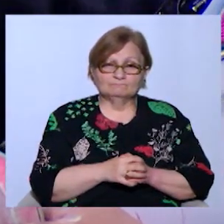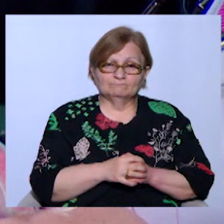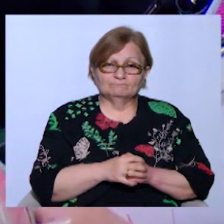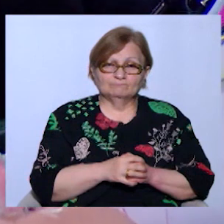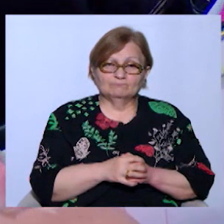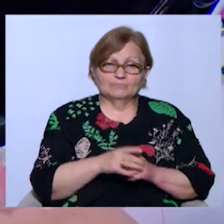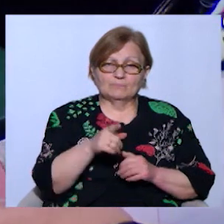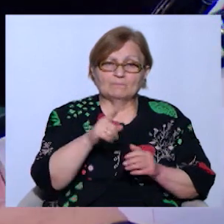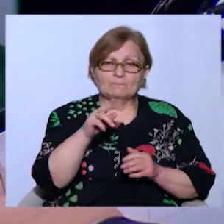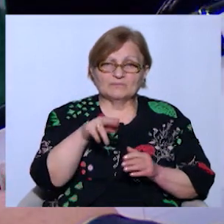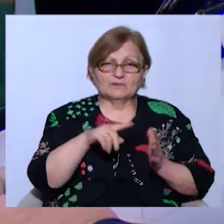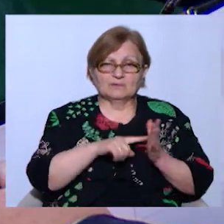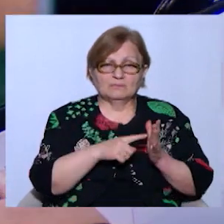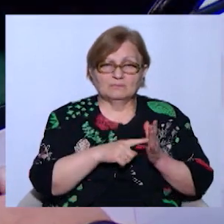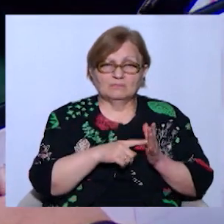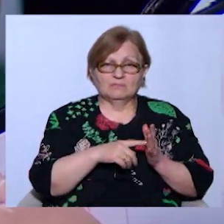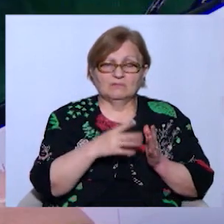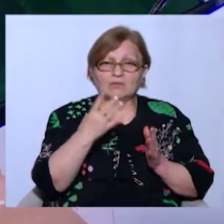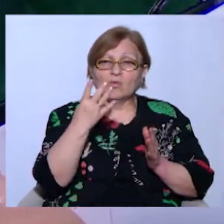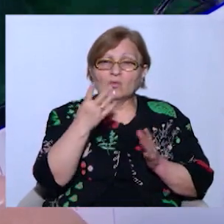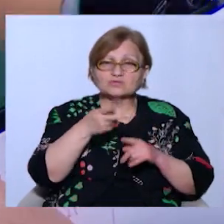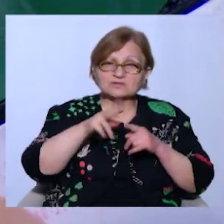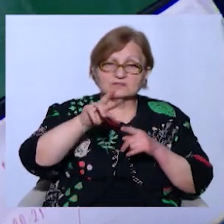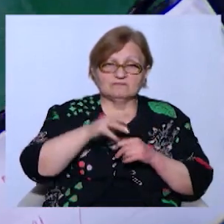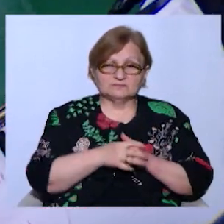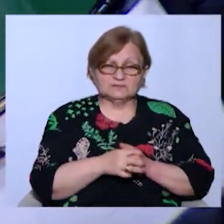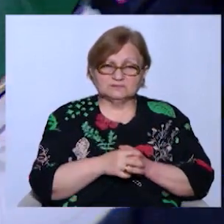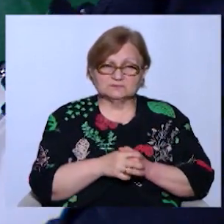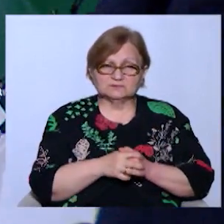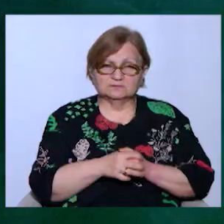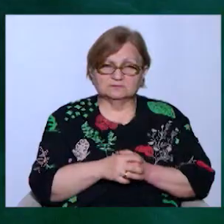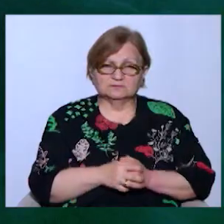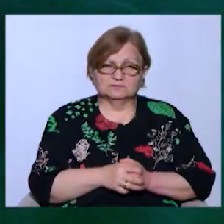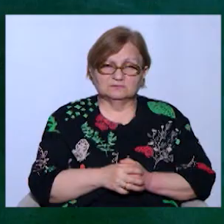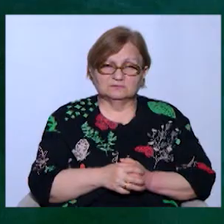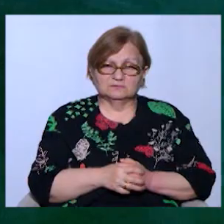პი გამრავლებული უკვე ოთხის კვადრატზე. ხედავთ?